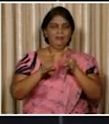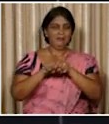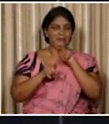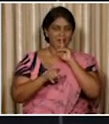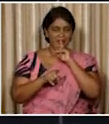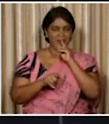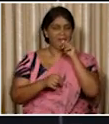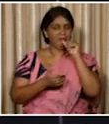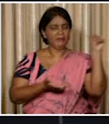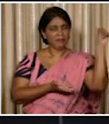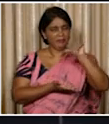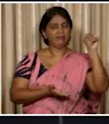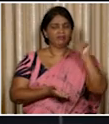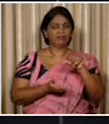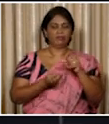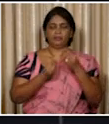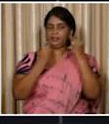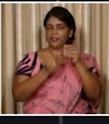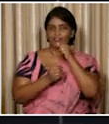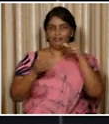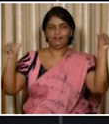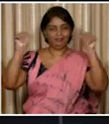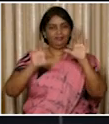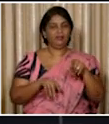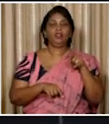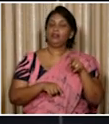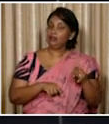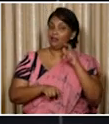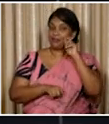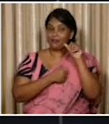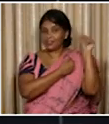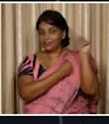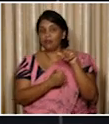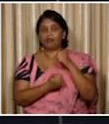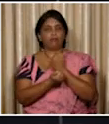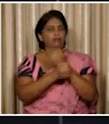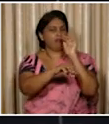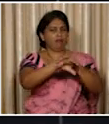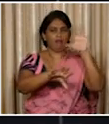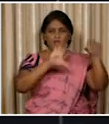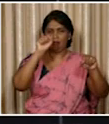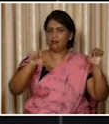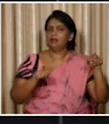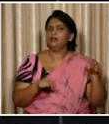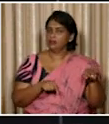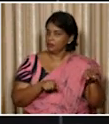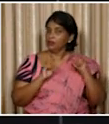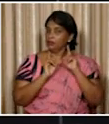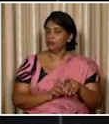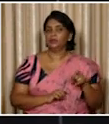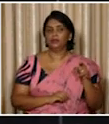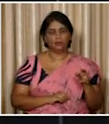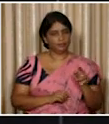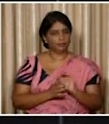வரை கொளுத்தும் வெயிலின் மத்தியில் அங்கிருந்த மக்கள் அனைவரும் குடிநீருக்காக பரிதவிக்கும் நிலை ஏற்படுத்தப்பட்டிருந்தது. 3 மணி நேர